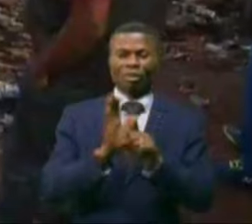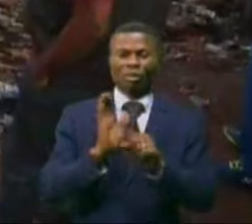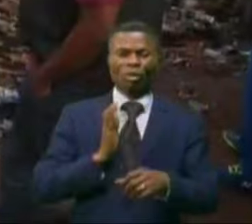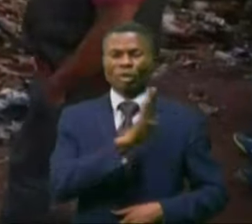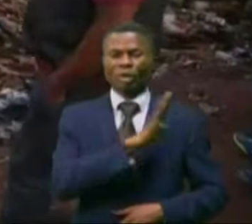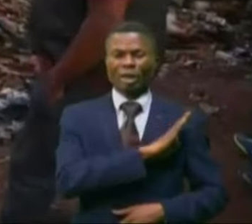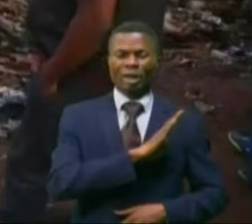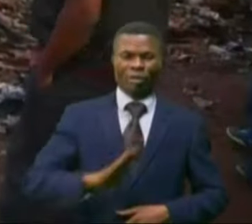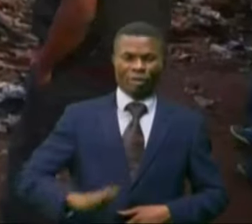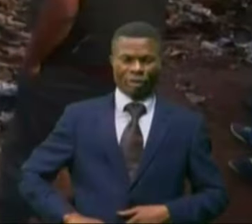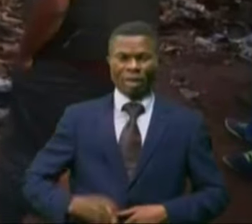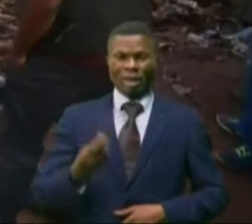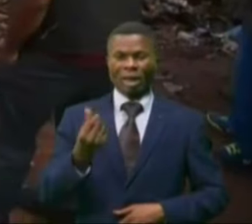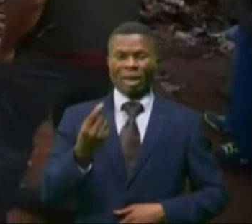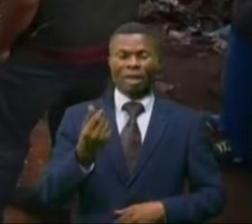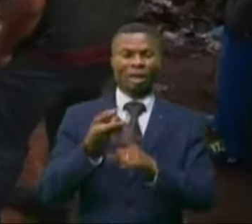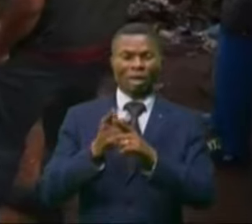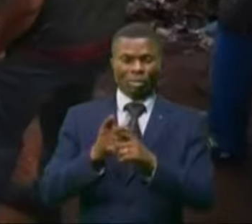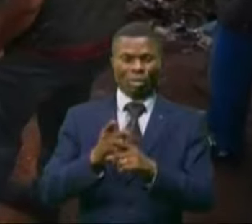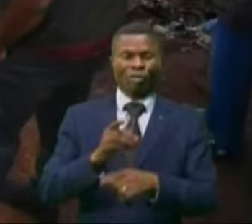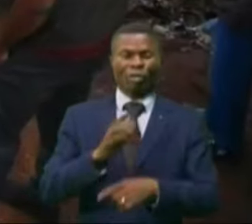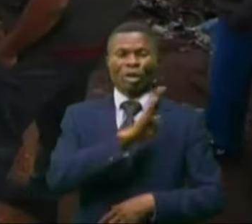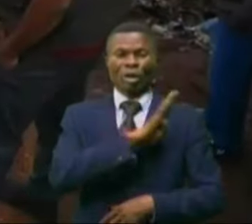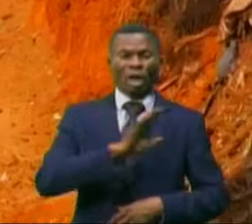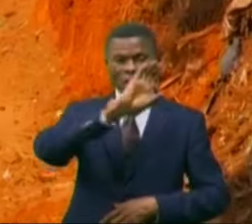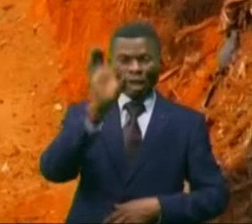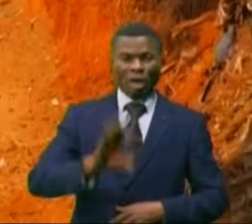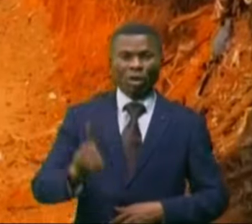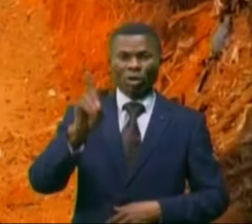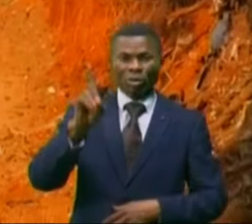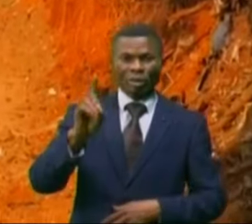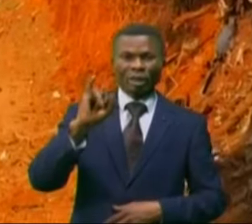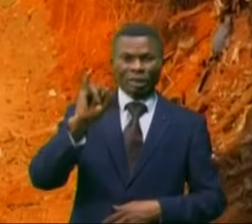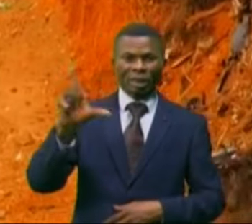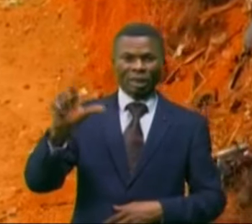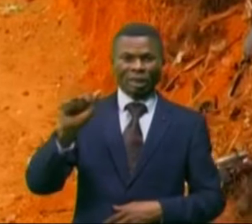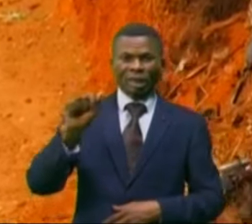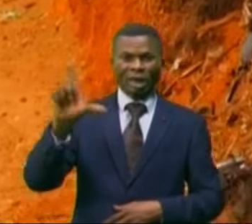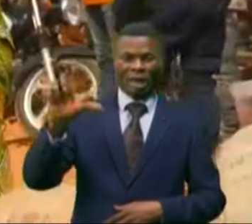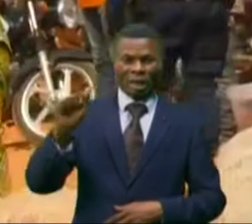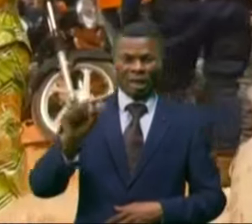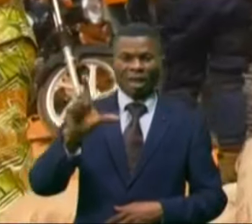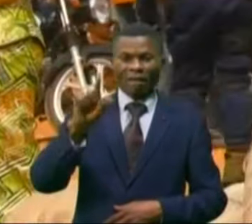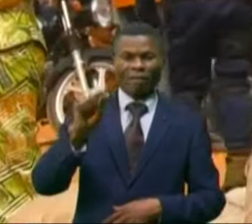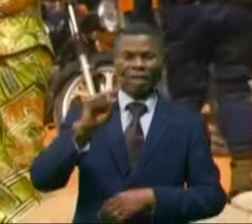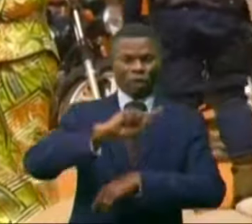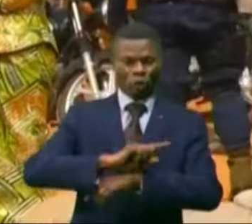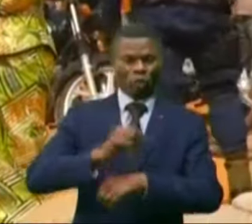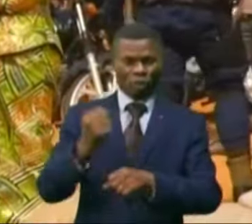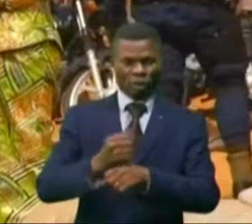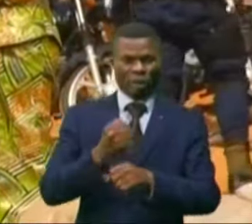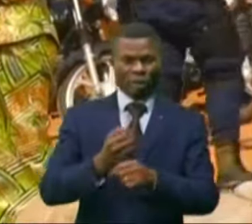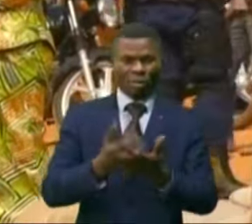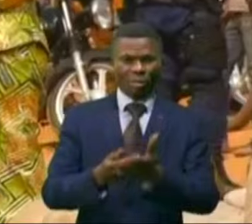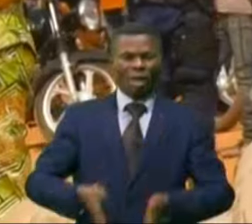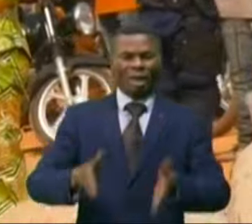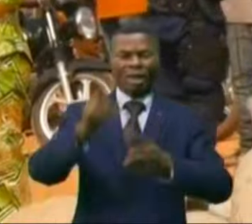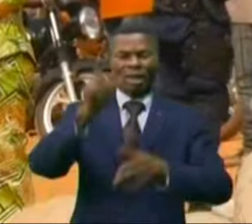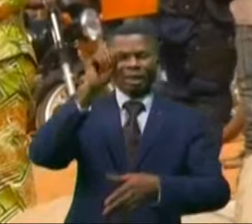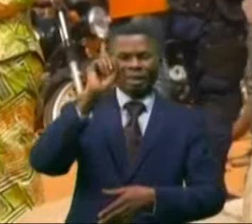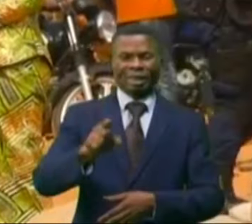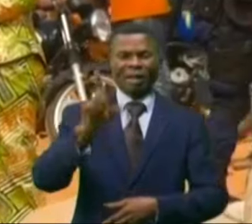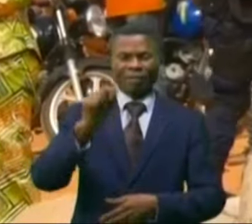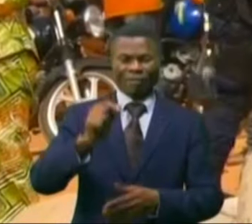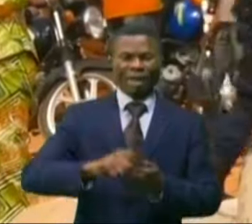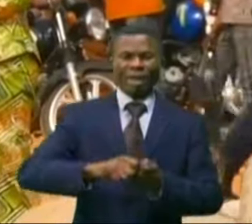Ces travaux financés sur fonds propres de la commune de Dilala vont durer 20 jours. Long des 120 mètres et 3 mètres de